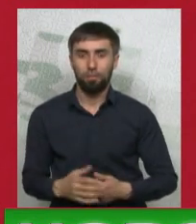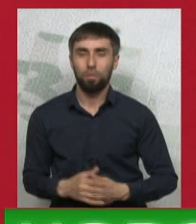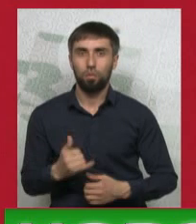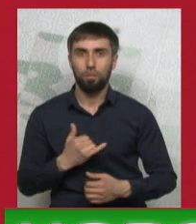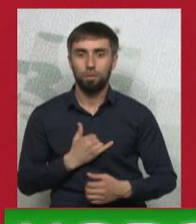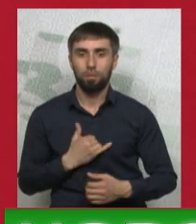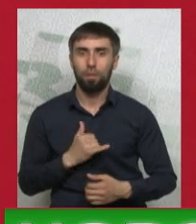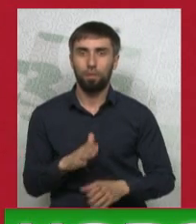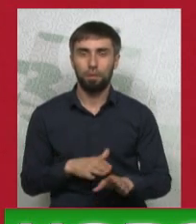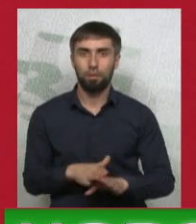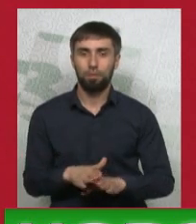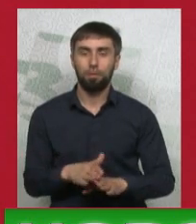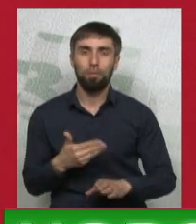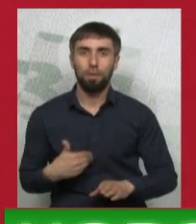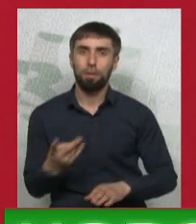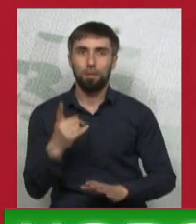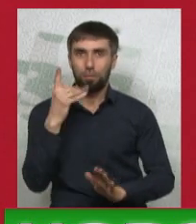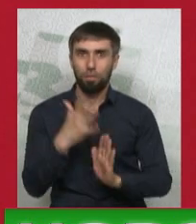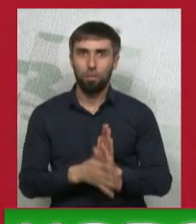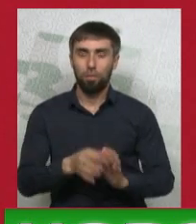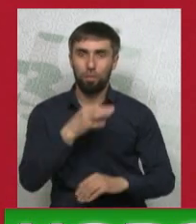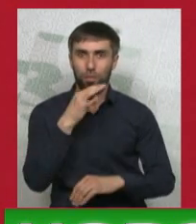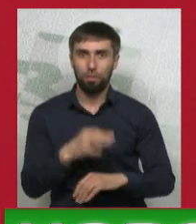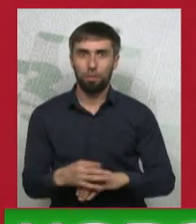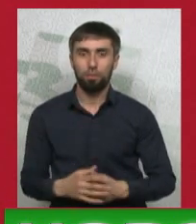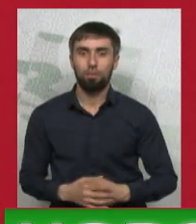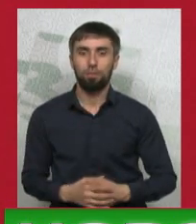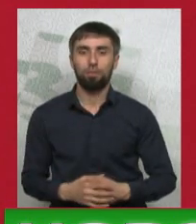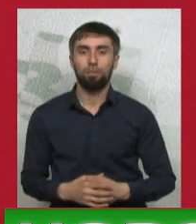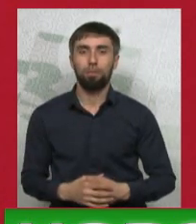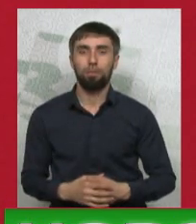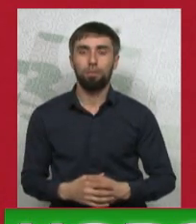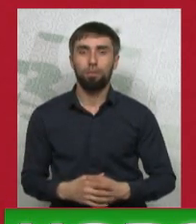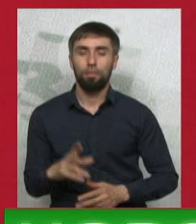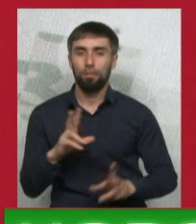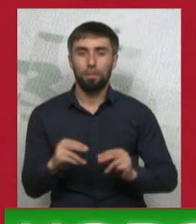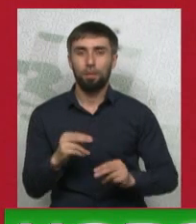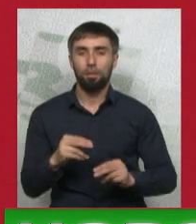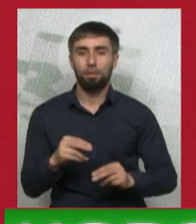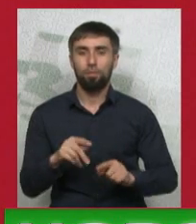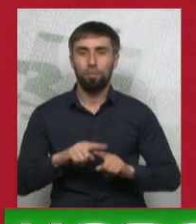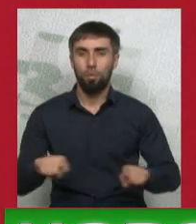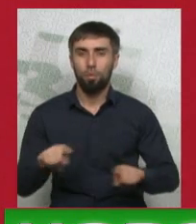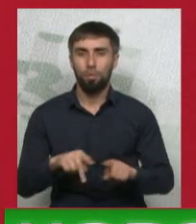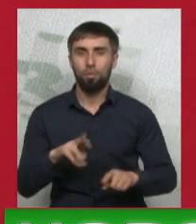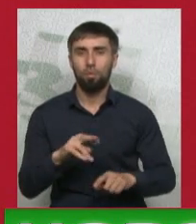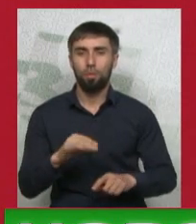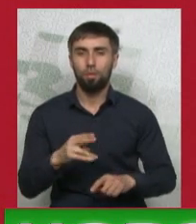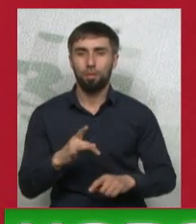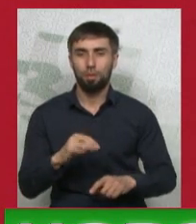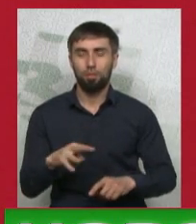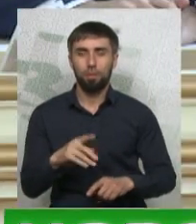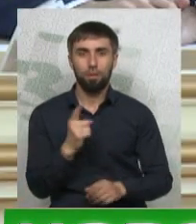нас в целом, мы должны понимать ответственность. Значит, популизмом здесь заниматься никому не